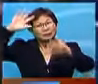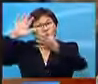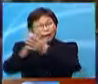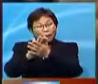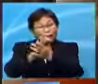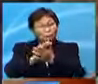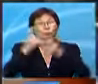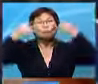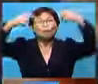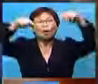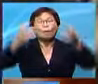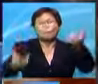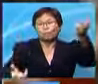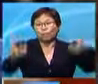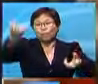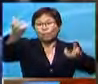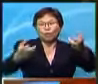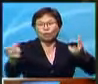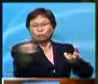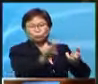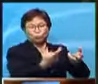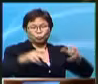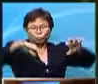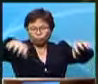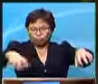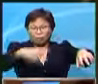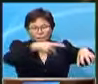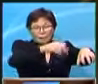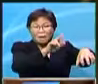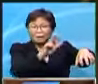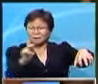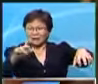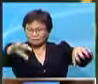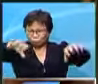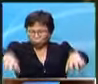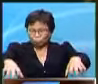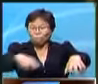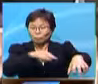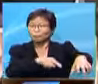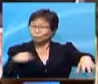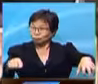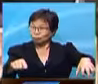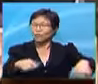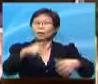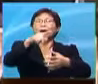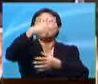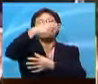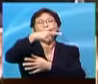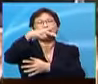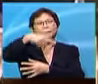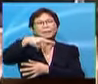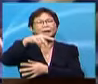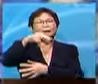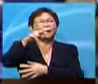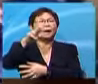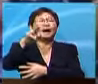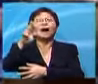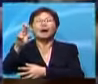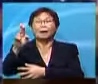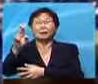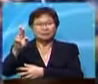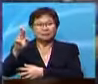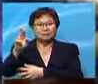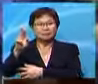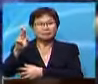keputusan Cemerlang BN pada keduadua prk itu boleh dijadikan ukuran bagi pilihan Raya umum akan datang sementara